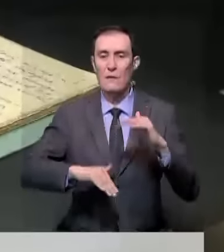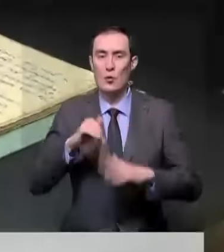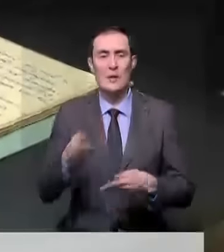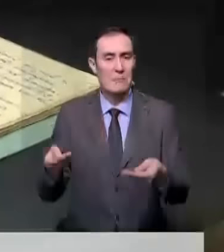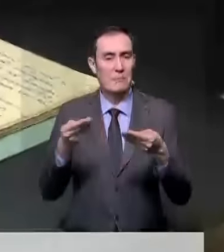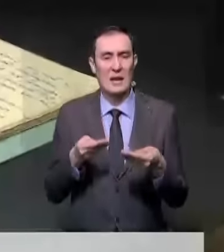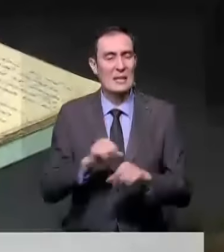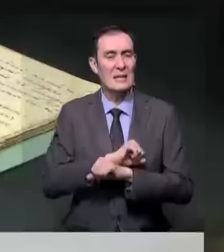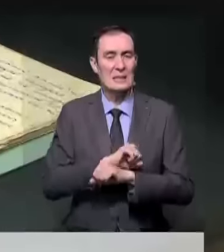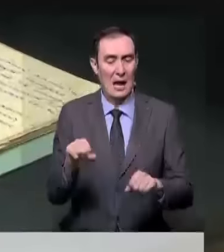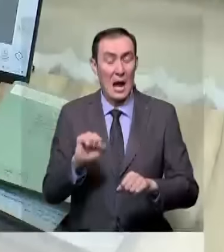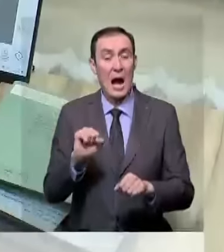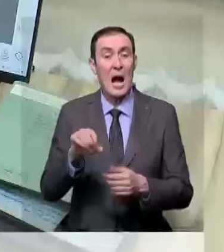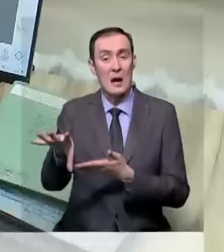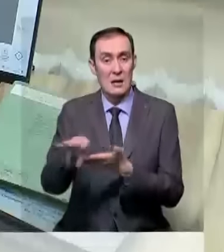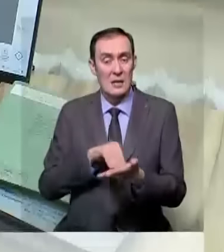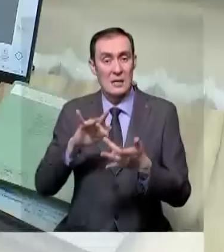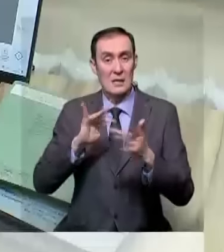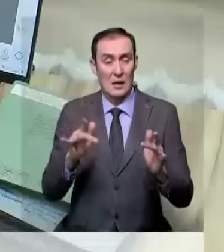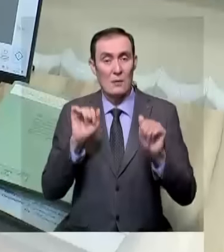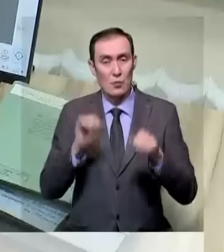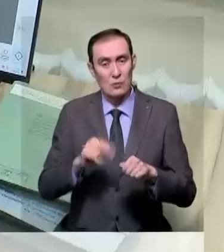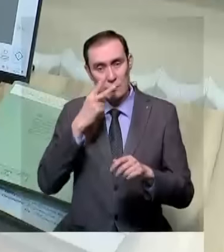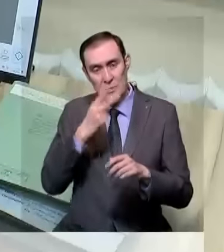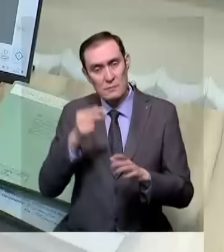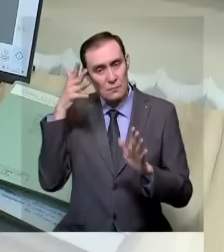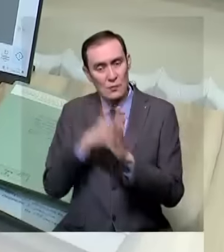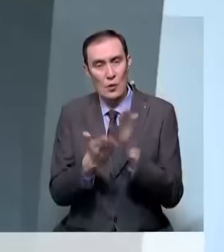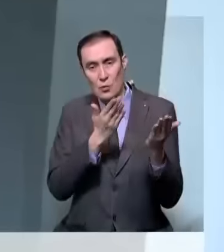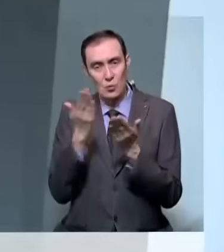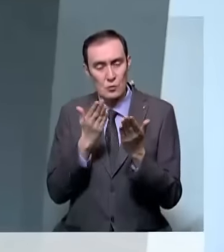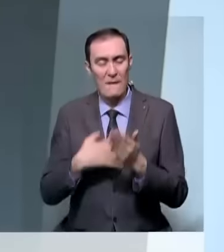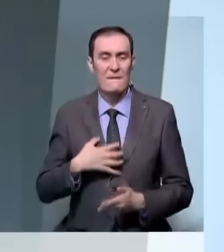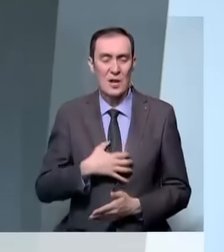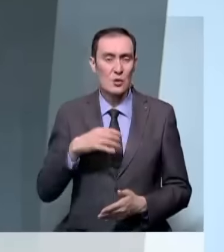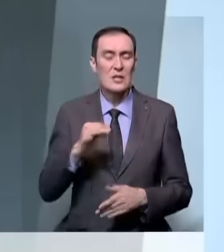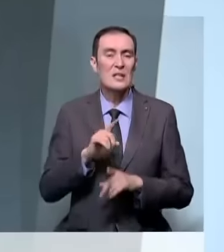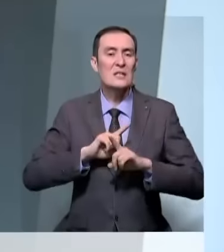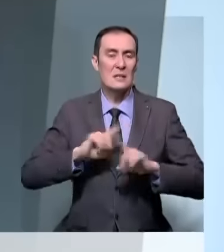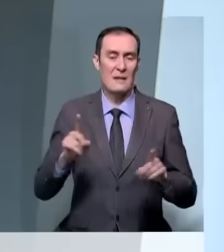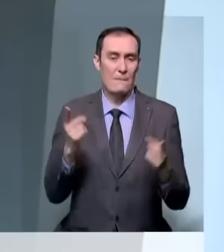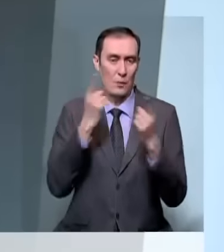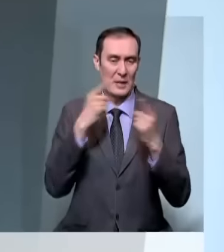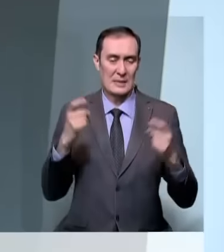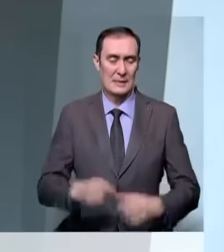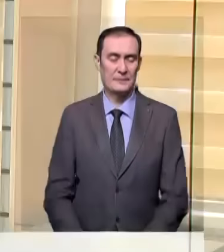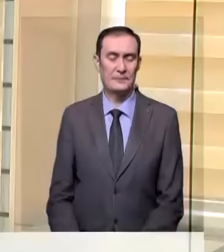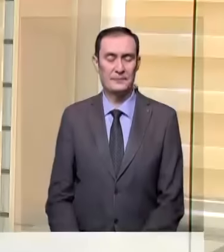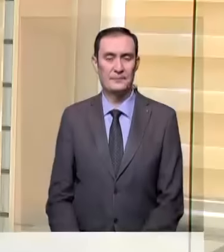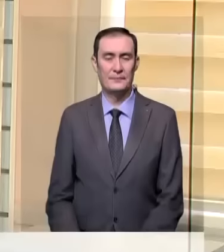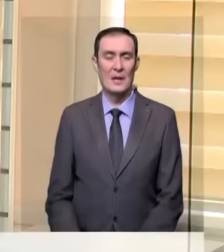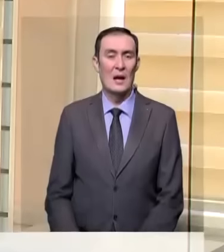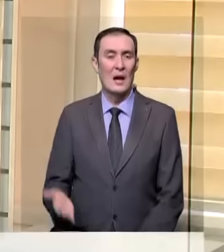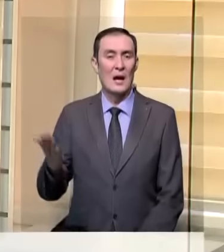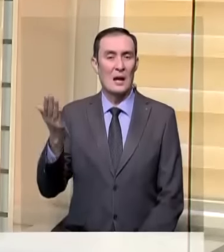не разрешается. А вот оцифровка дает возможность исследователям получить доступ к важной, порой эксклюзивной информации. Если